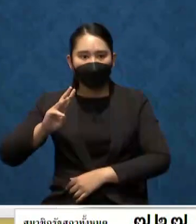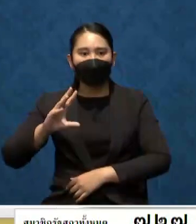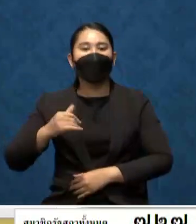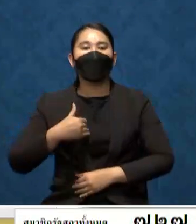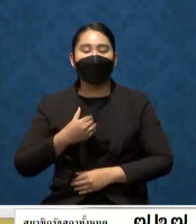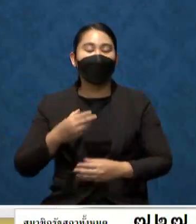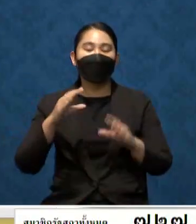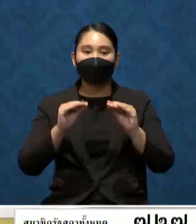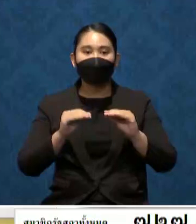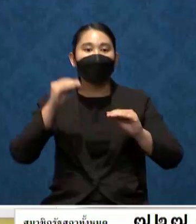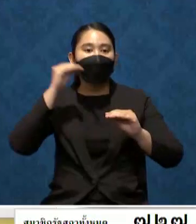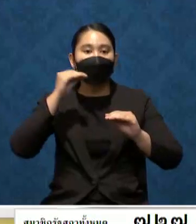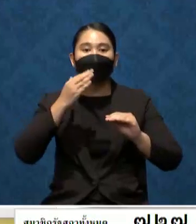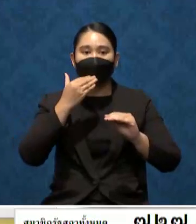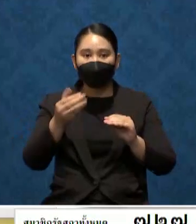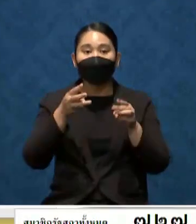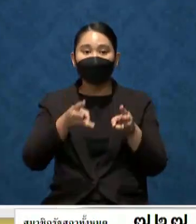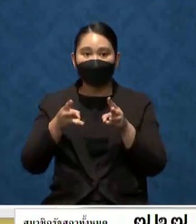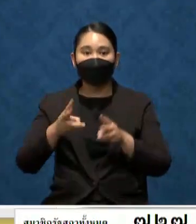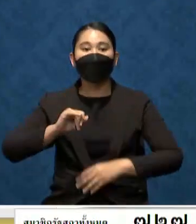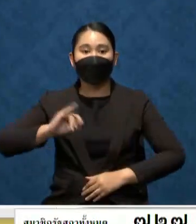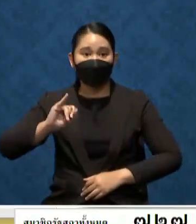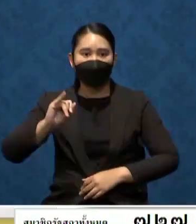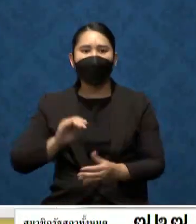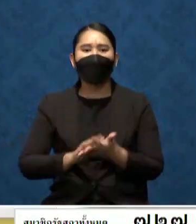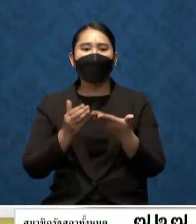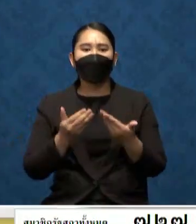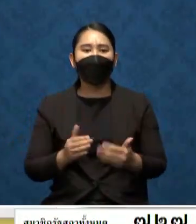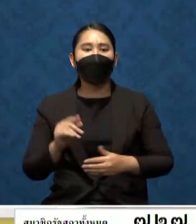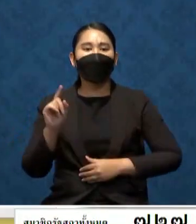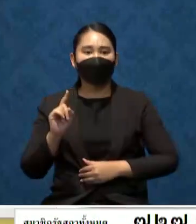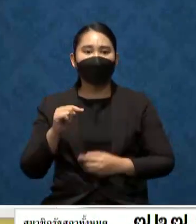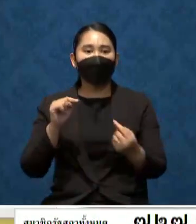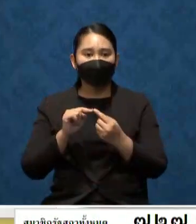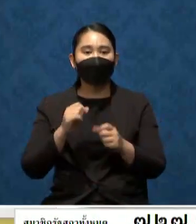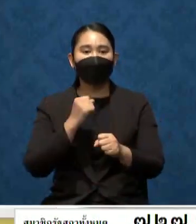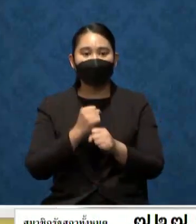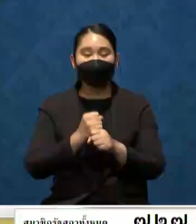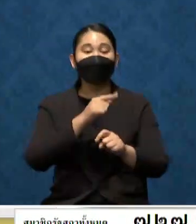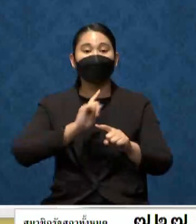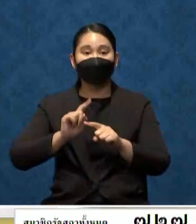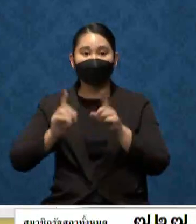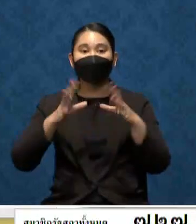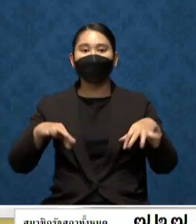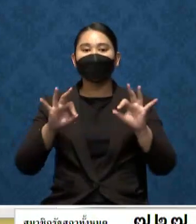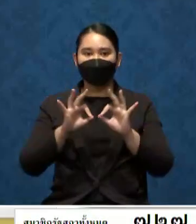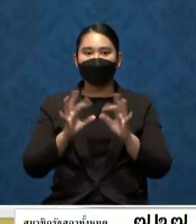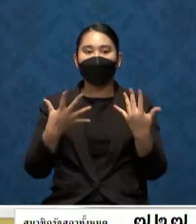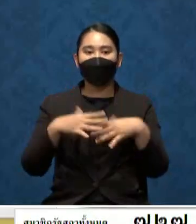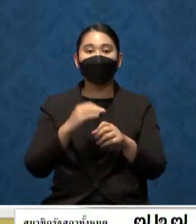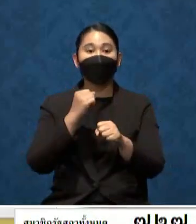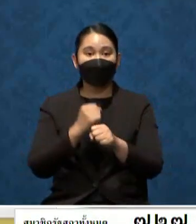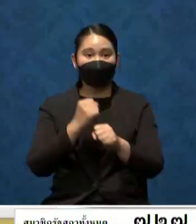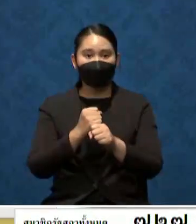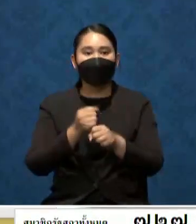ชื่อว่าเป็นระบบที่ถูกต้องแล้วก็ฉะนั้นการที่จะทำงานก็ควรจะทำงานด้วยกันแล้วก็ไม่ควรจะใช้